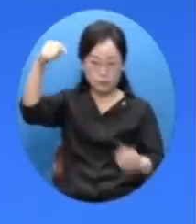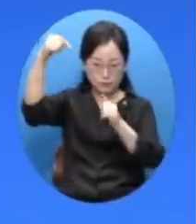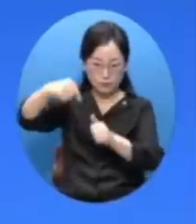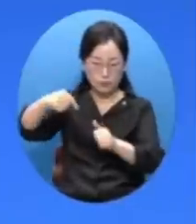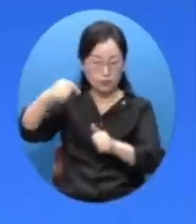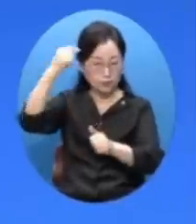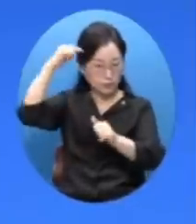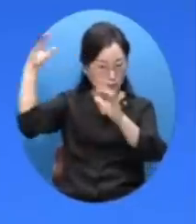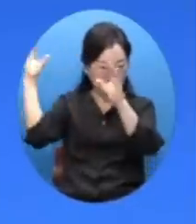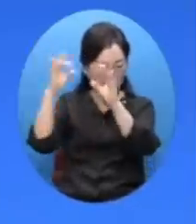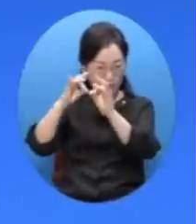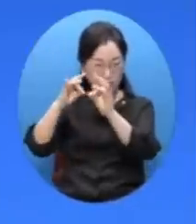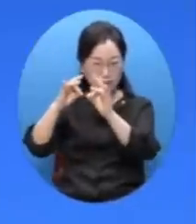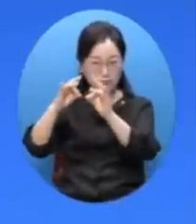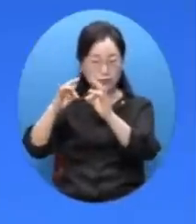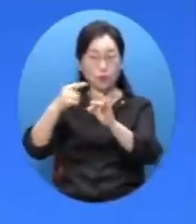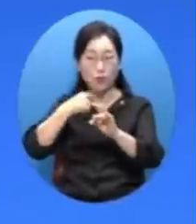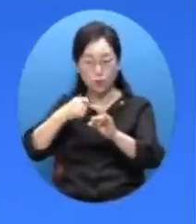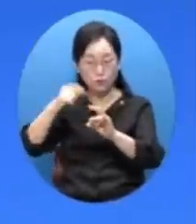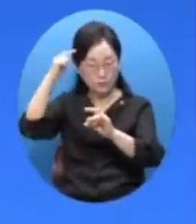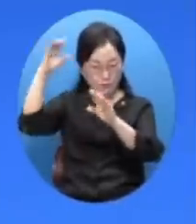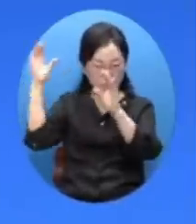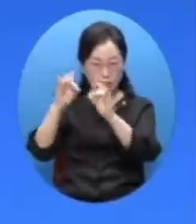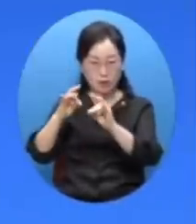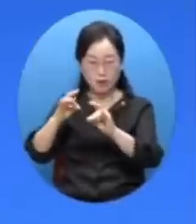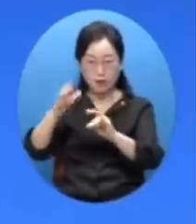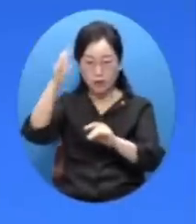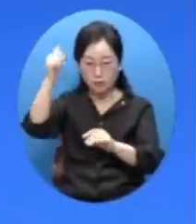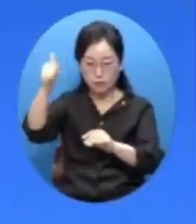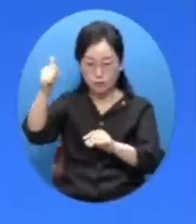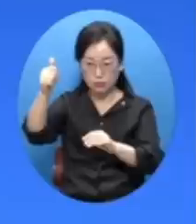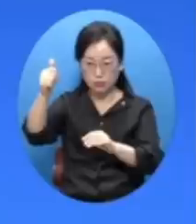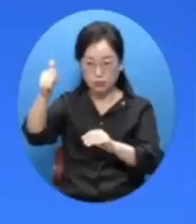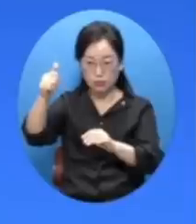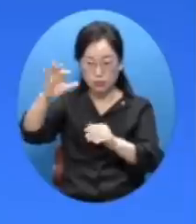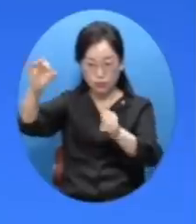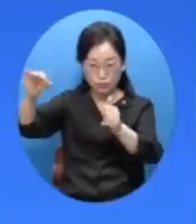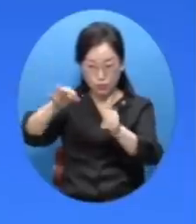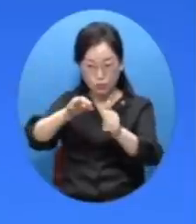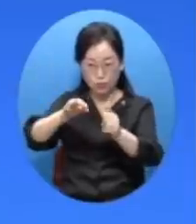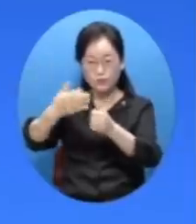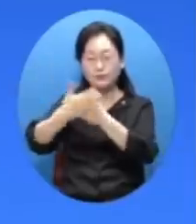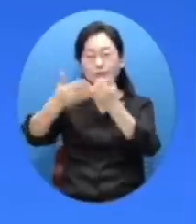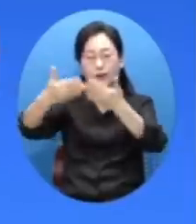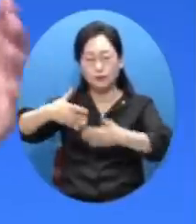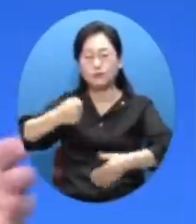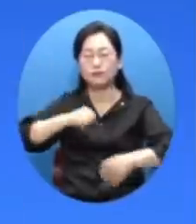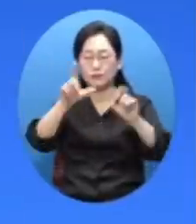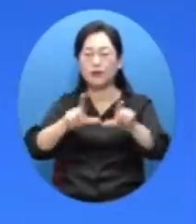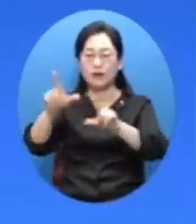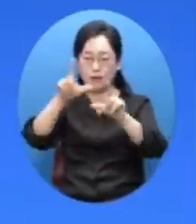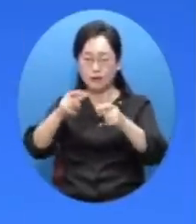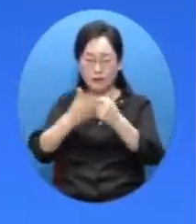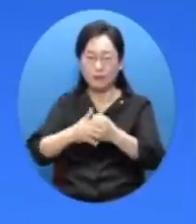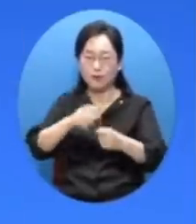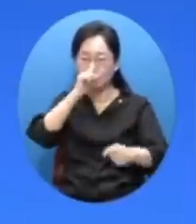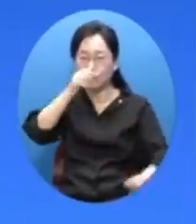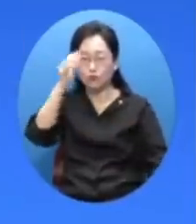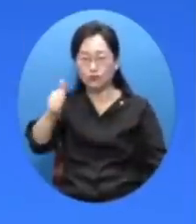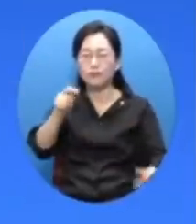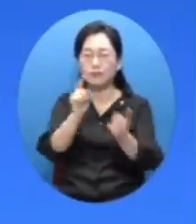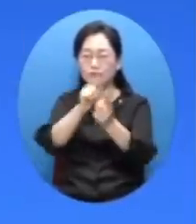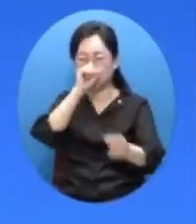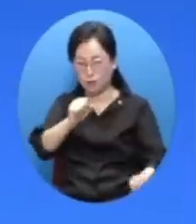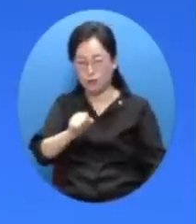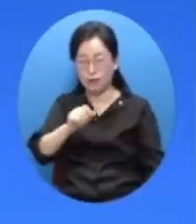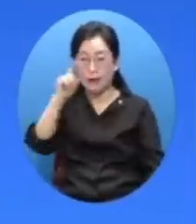되고 자기의 소유도 없기 때문에 주인이 베푸신 은혜로 살아가게 되는 것입니다. 그래서 종은 주인을 잘 만나야 됩니다. 악한 종을